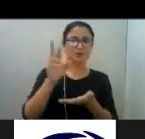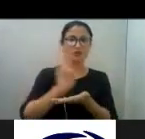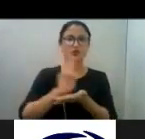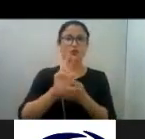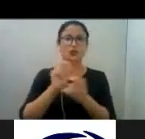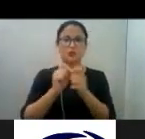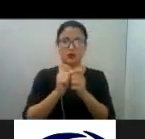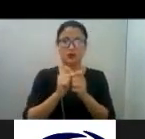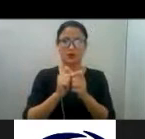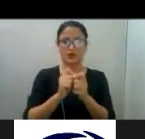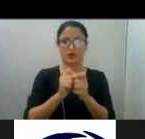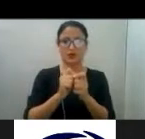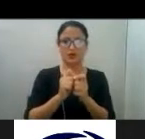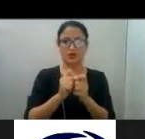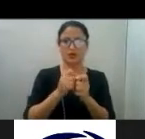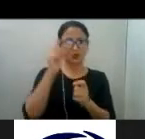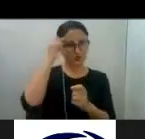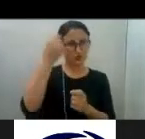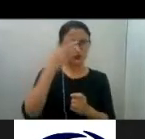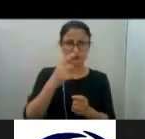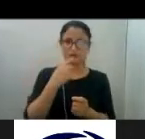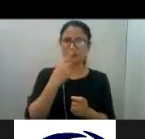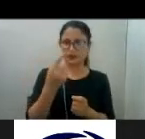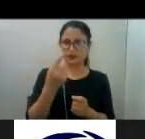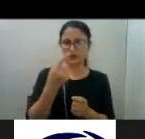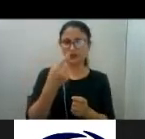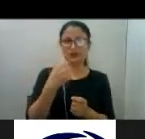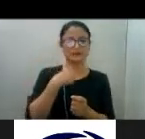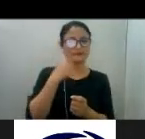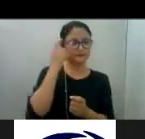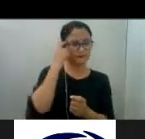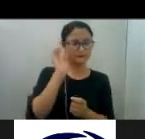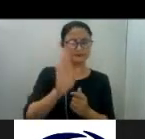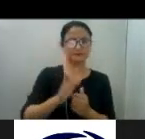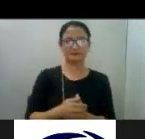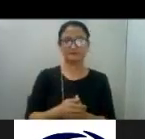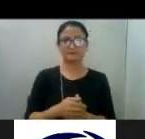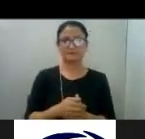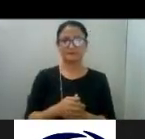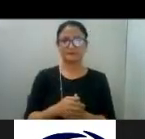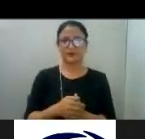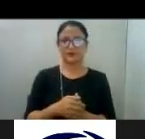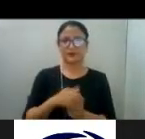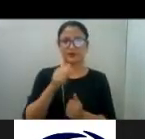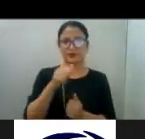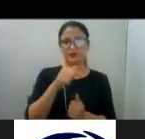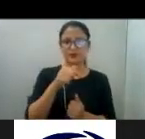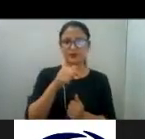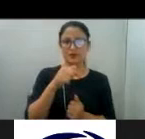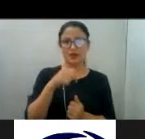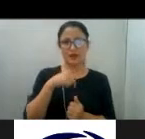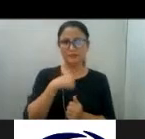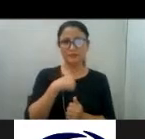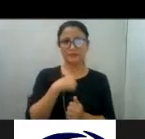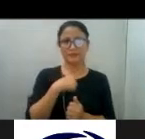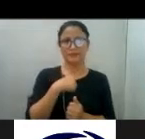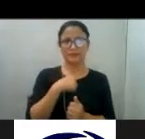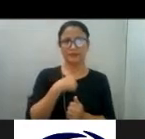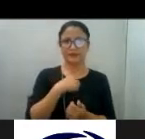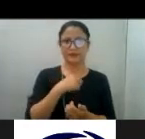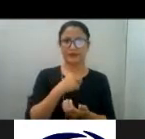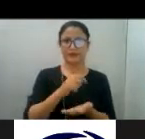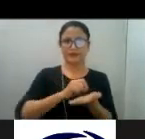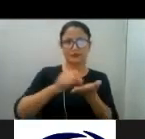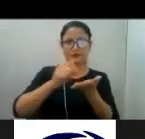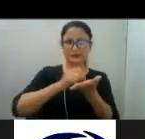तयारी गर्दाखेरि केही सहज हुन्छ कि भन्ने हामीलाई लागेको छ, र यस्तोमा हामीले